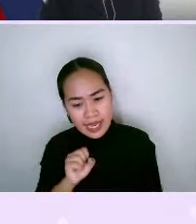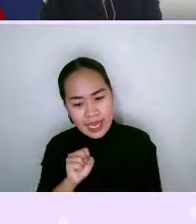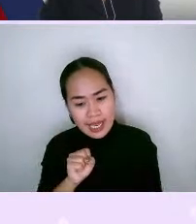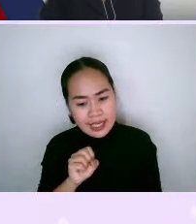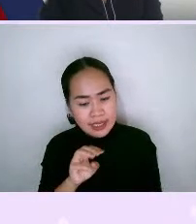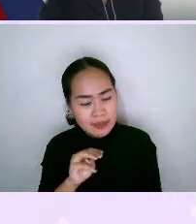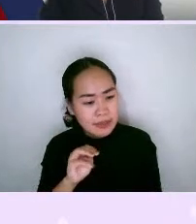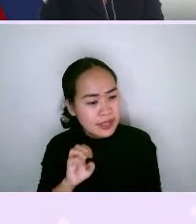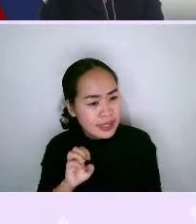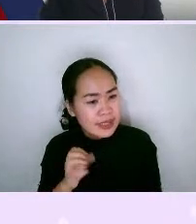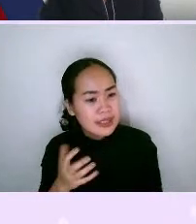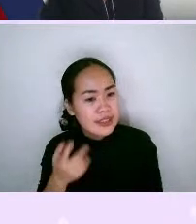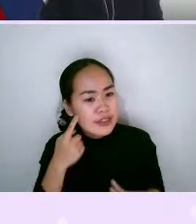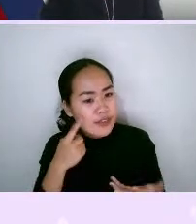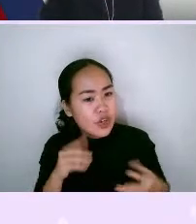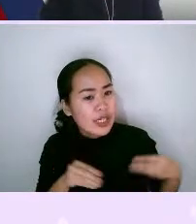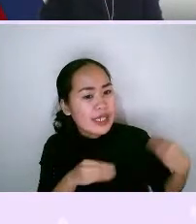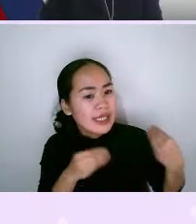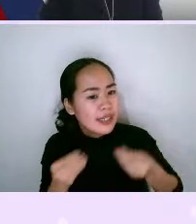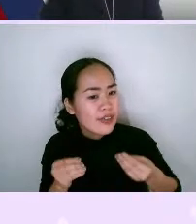3,458 livelihood kits and